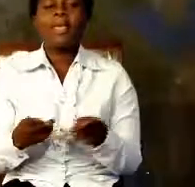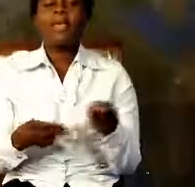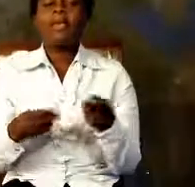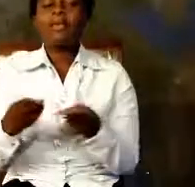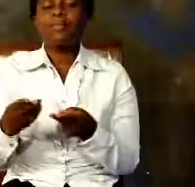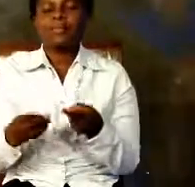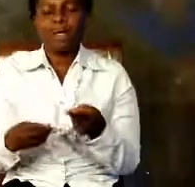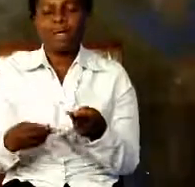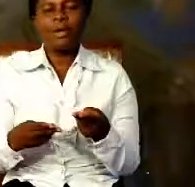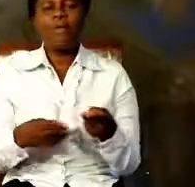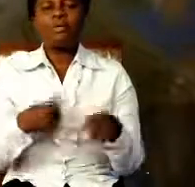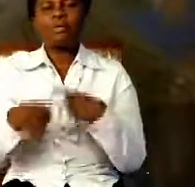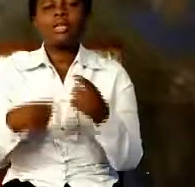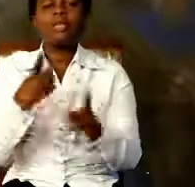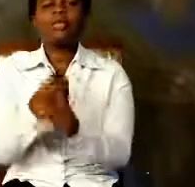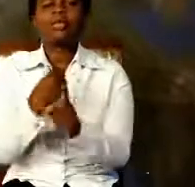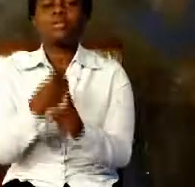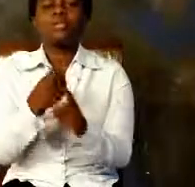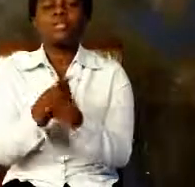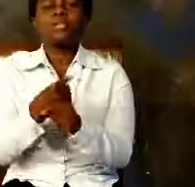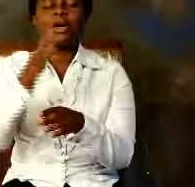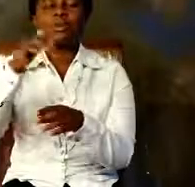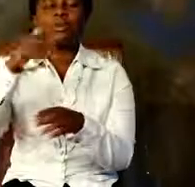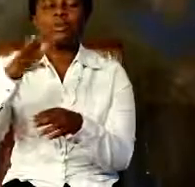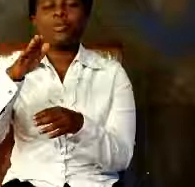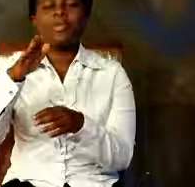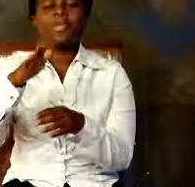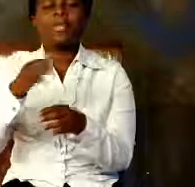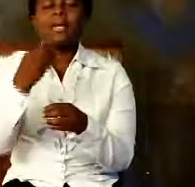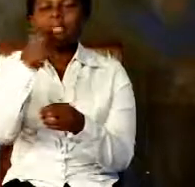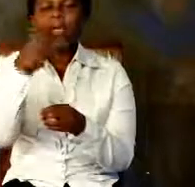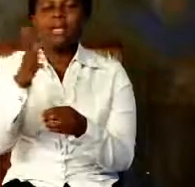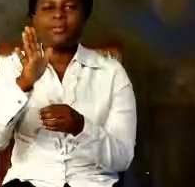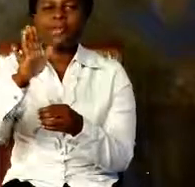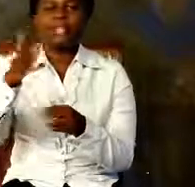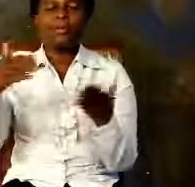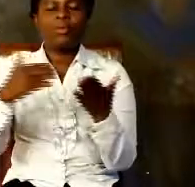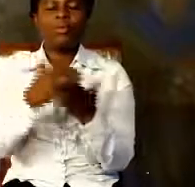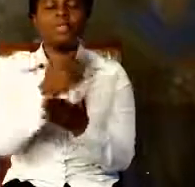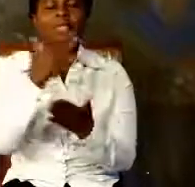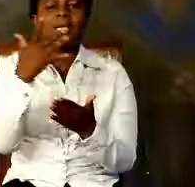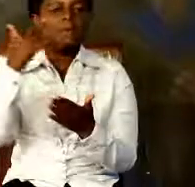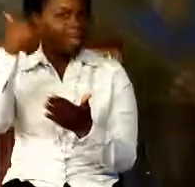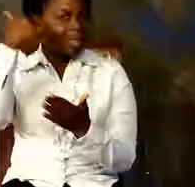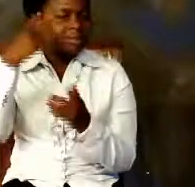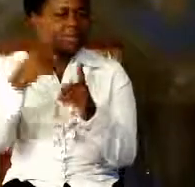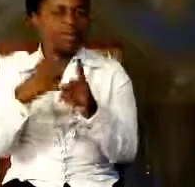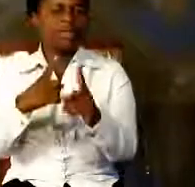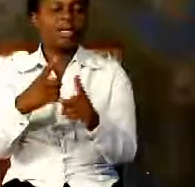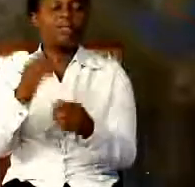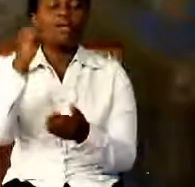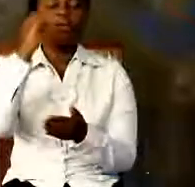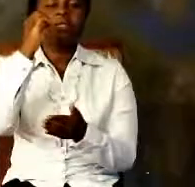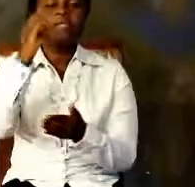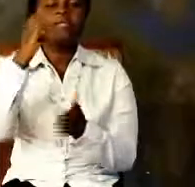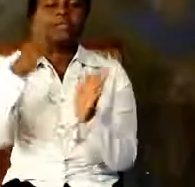tunaendelea kukusisitiza kutuma taarifa zako kupitia namba ya simu ifuatayo